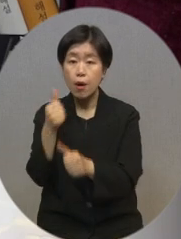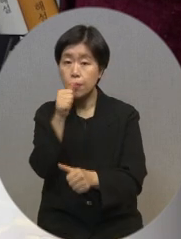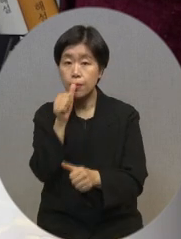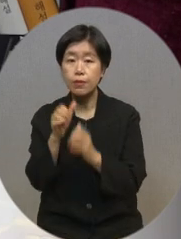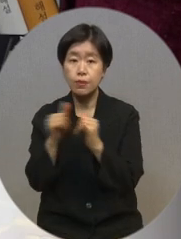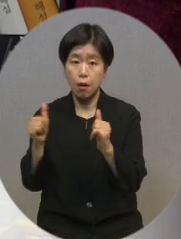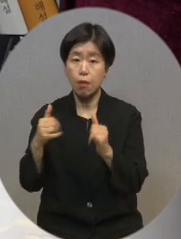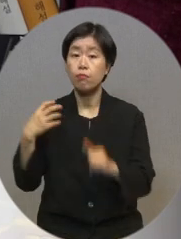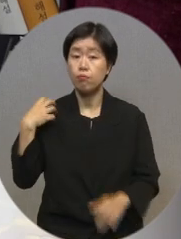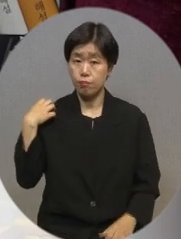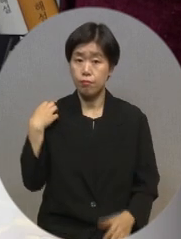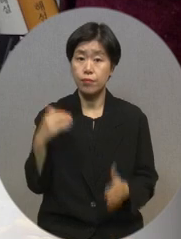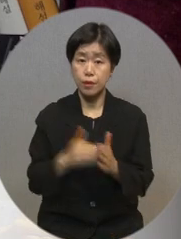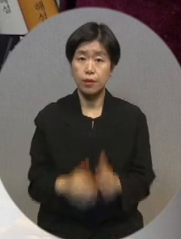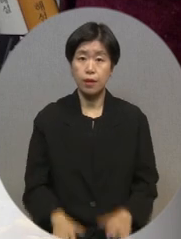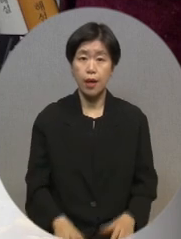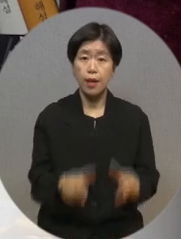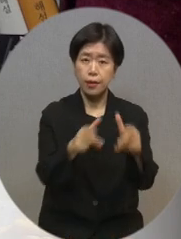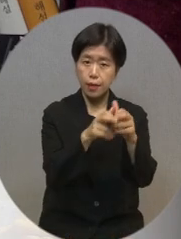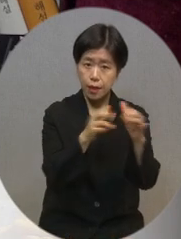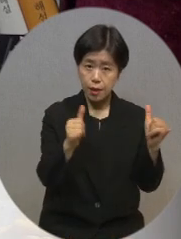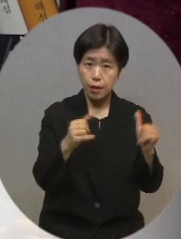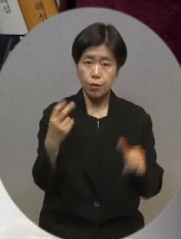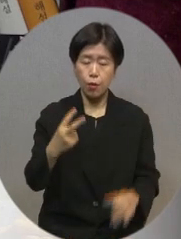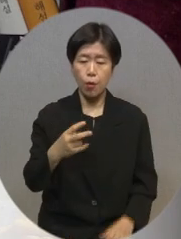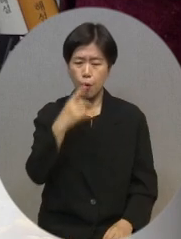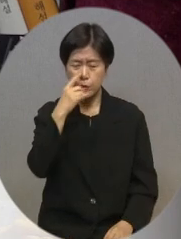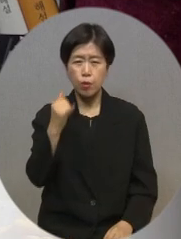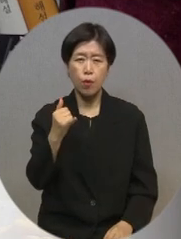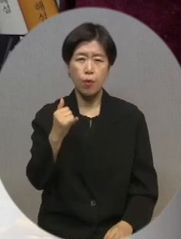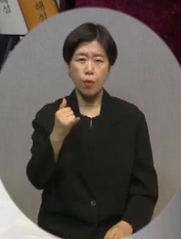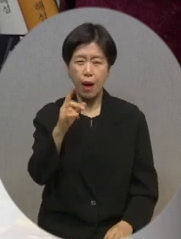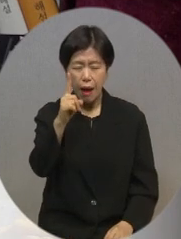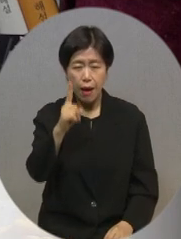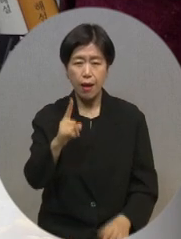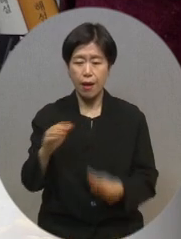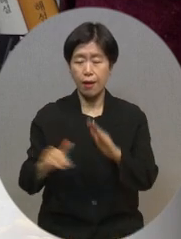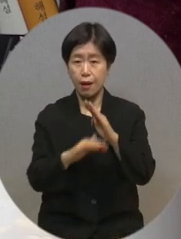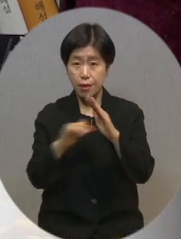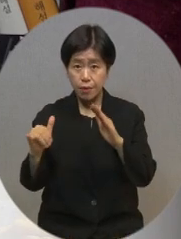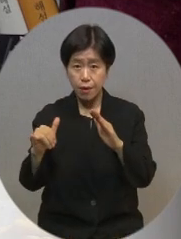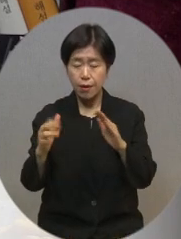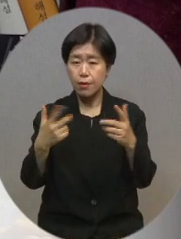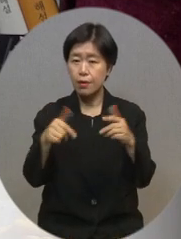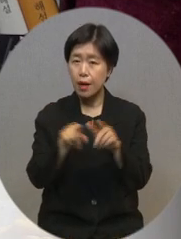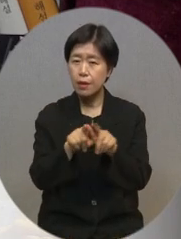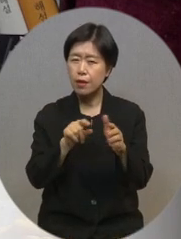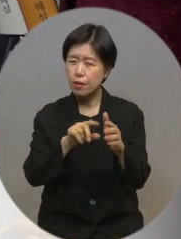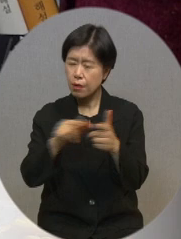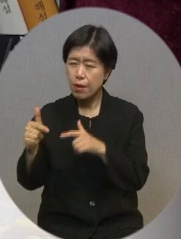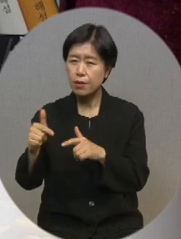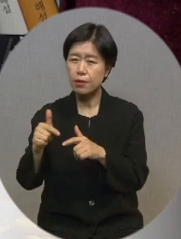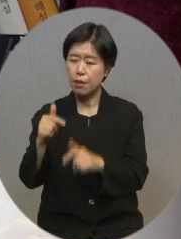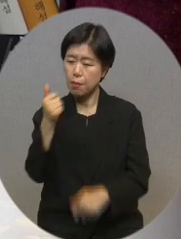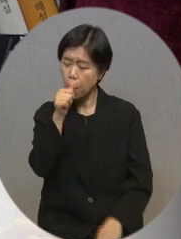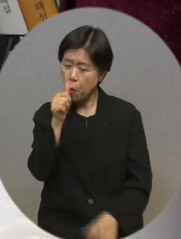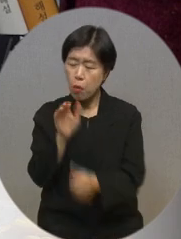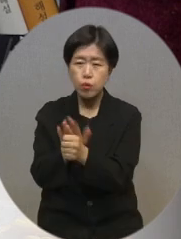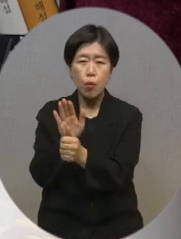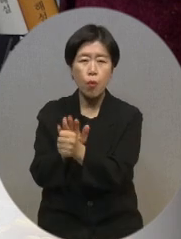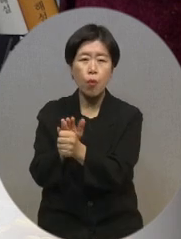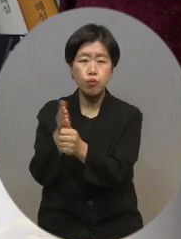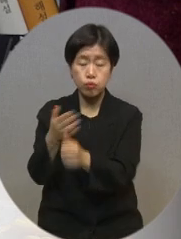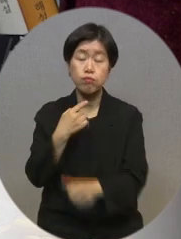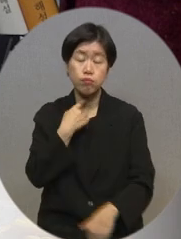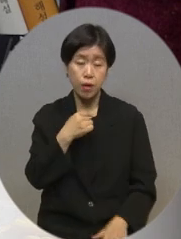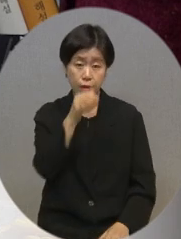있는 장애인들, 한가족 부모들 이런 분들에 대한 변론을 좀 열심히 했다고 이렇게